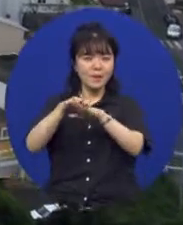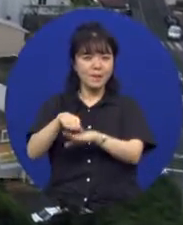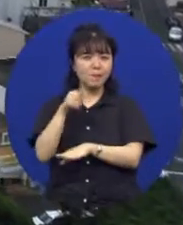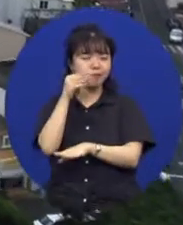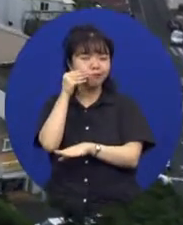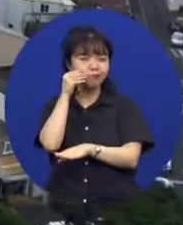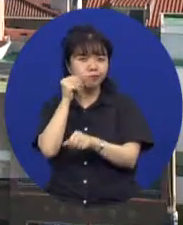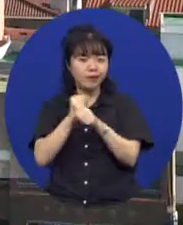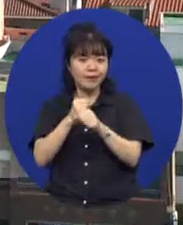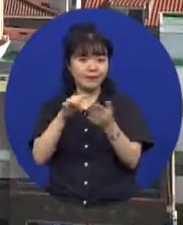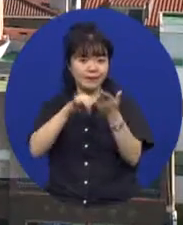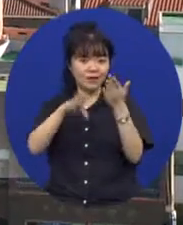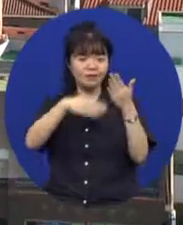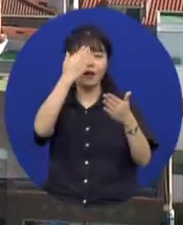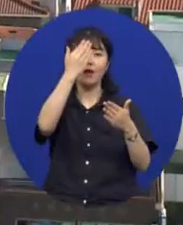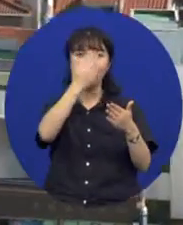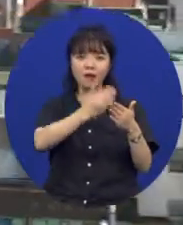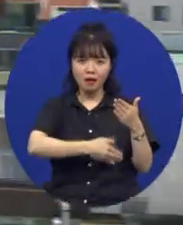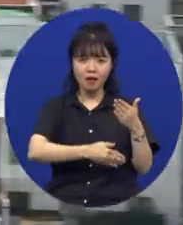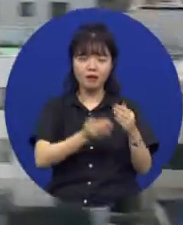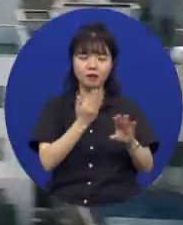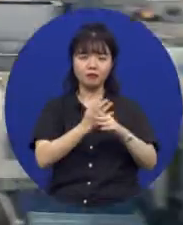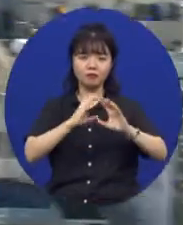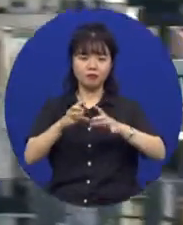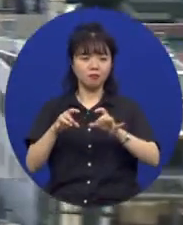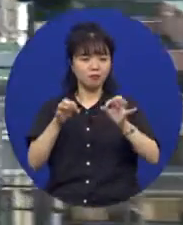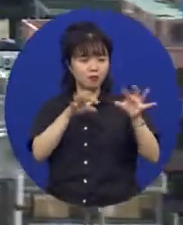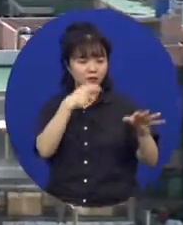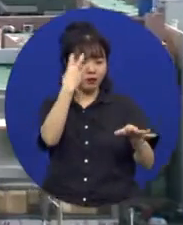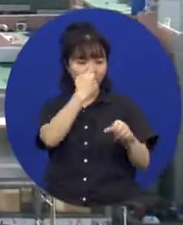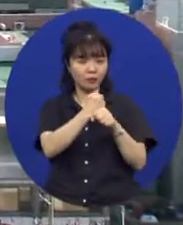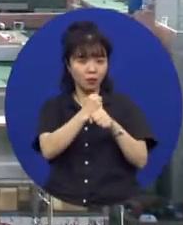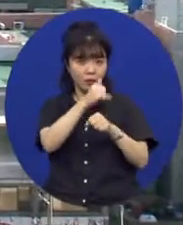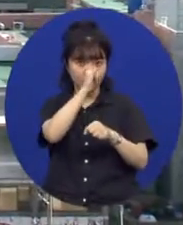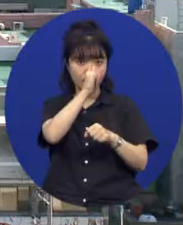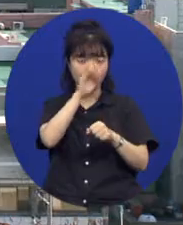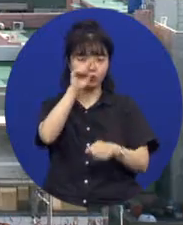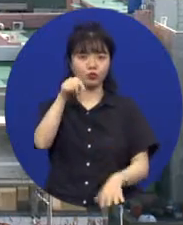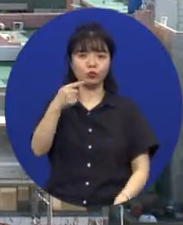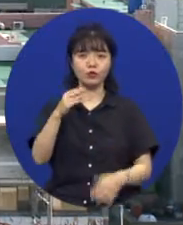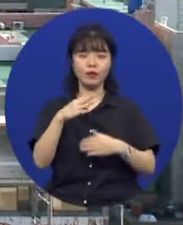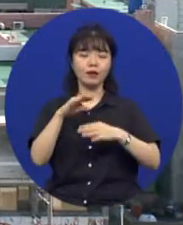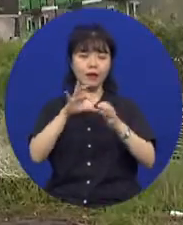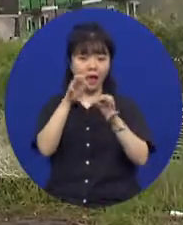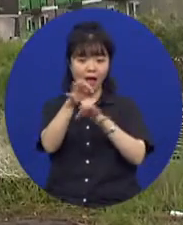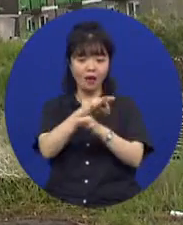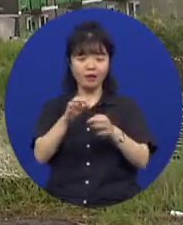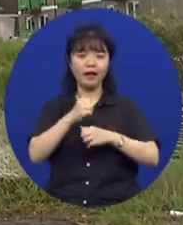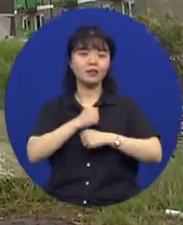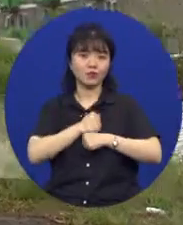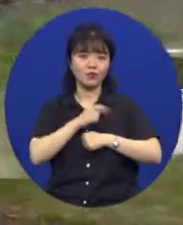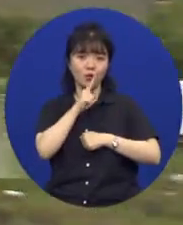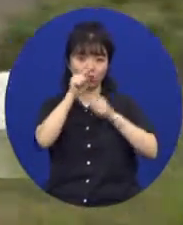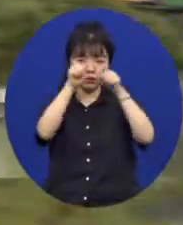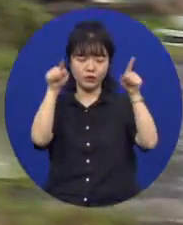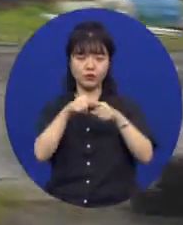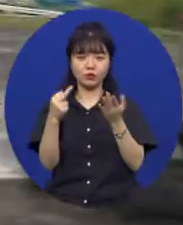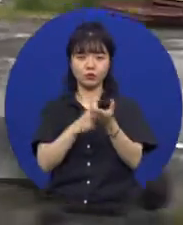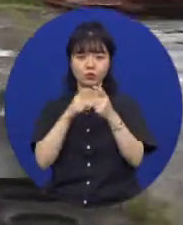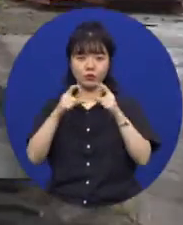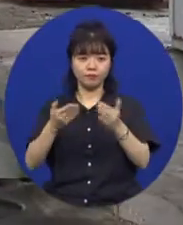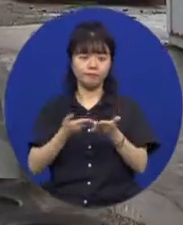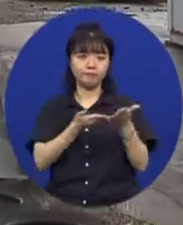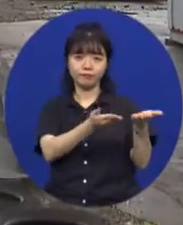세금 혜택을 배제하며 외제인 투자 시민제도를 도입하는 부동산 가격 안정화 정책 보고서를 제주도에